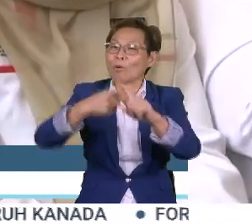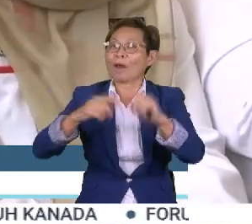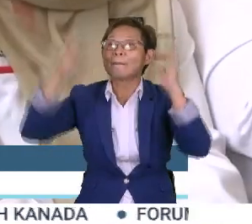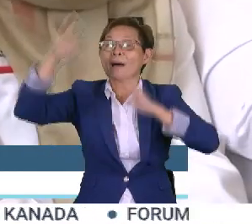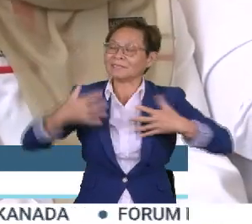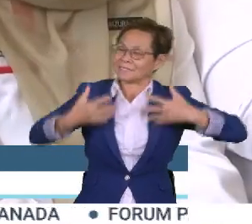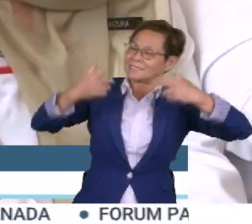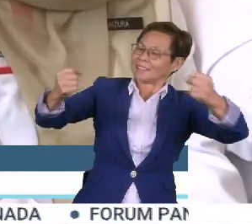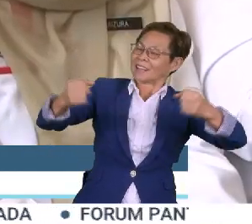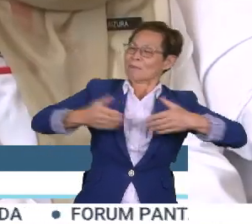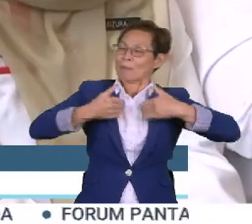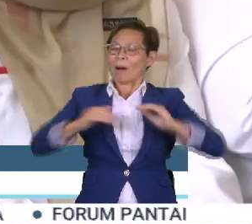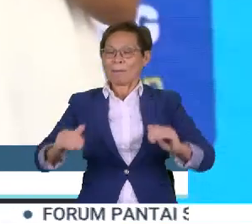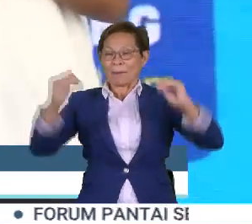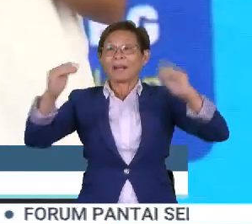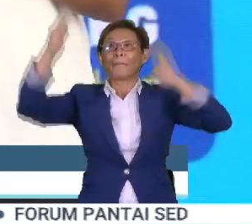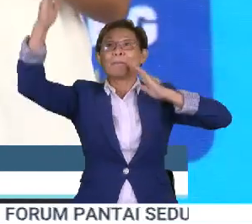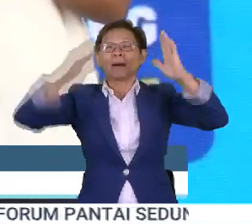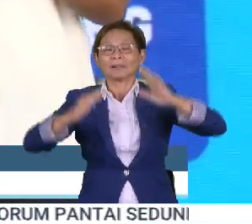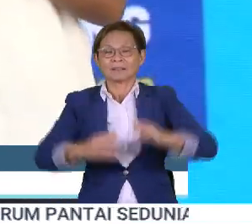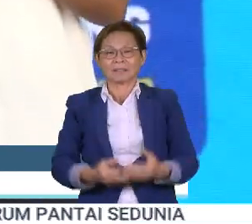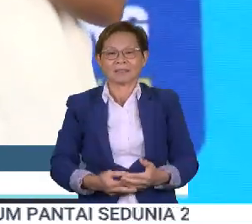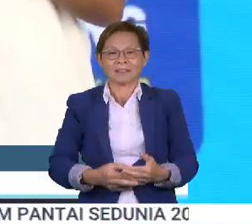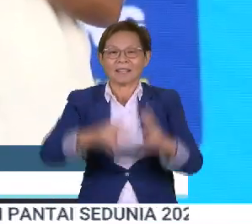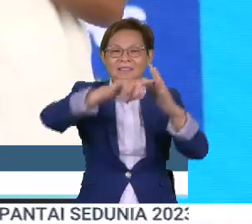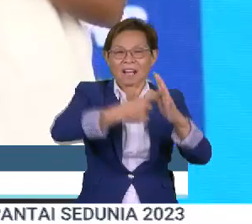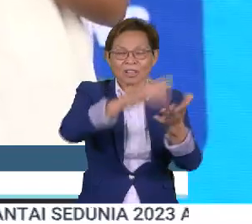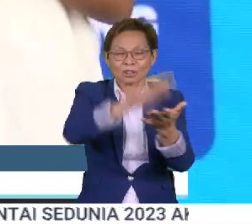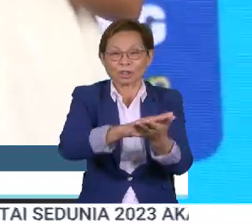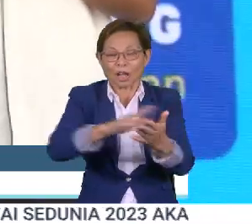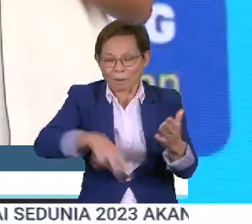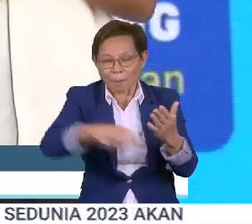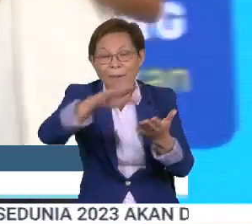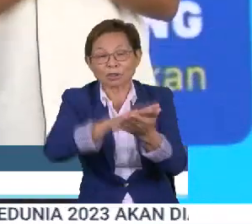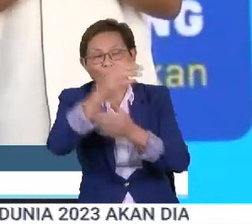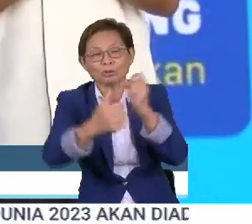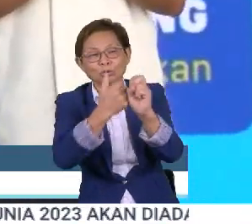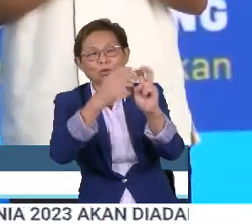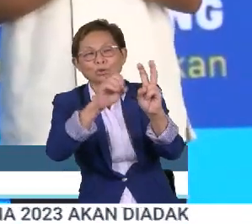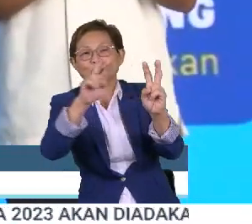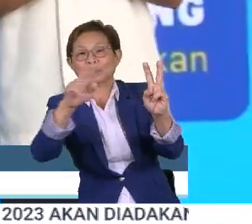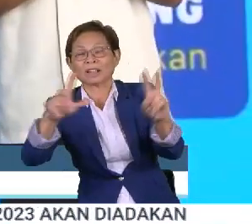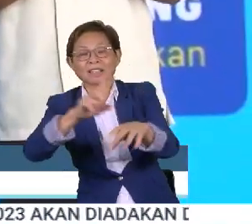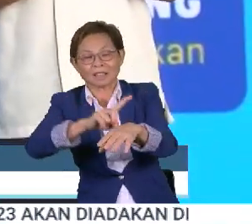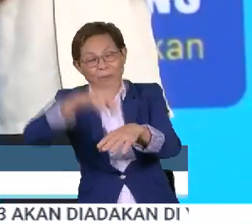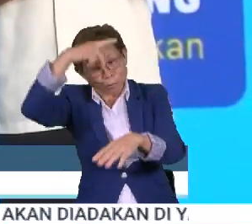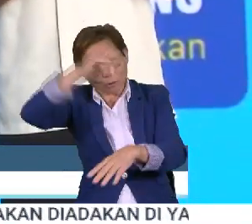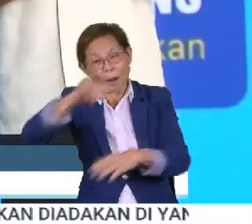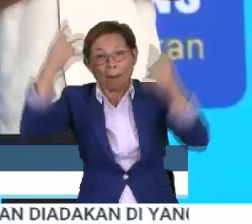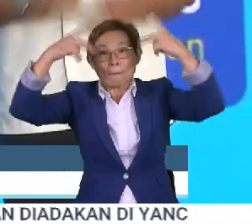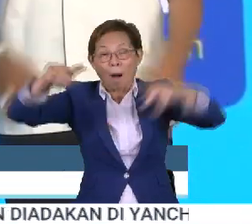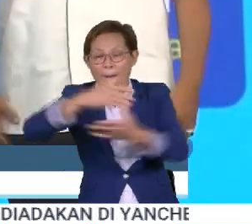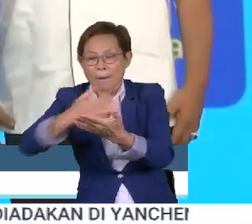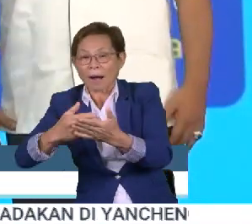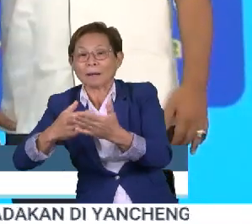meisesiha Sejahtera peringkat kebangsaan dan pelepasan kepada sekolah 2023 di Putrajaya sementara itu pengarah bagian